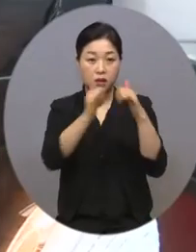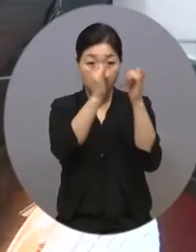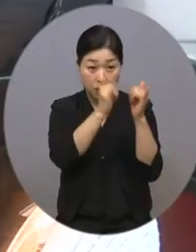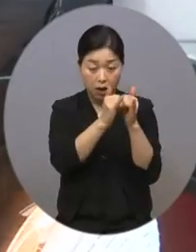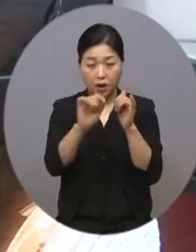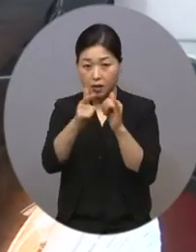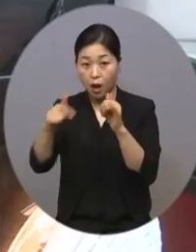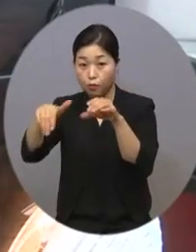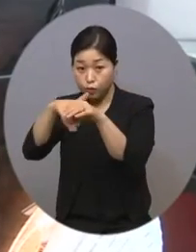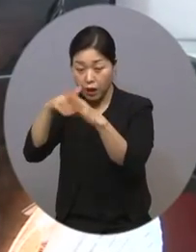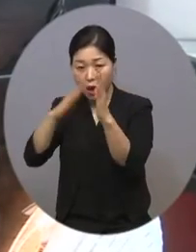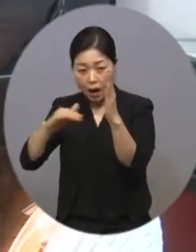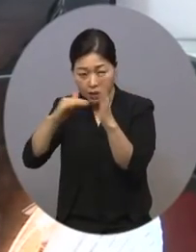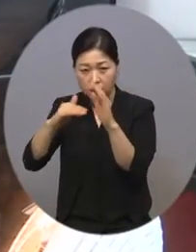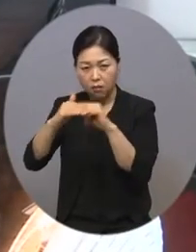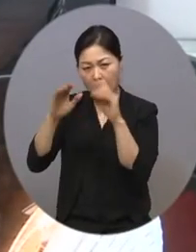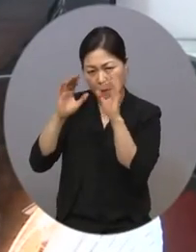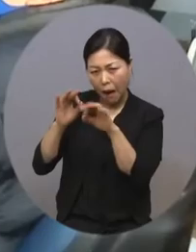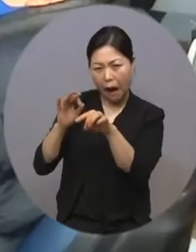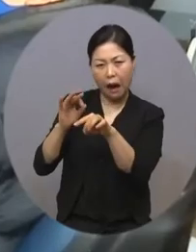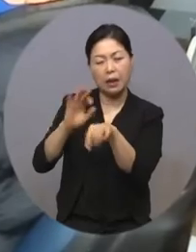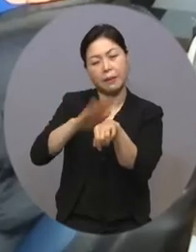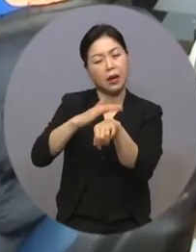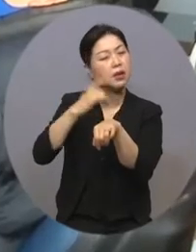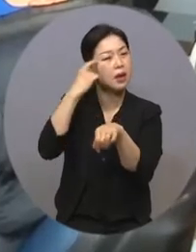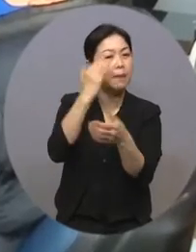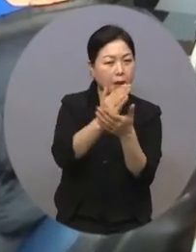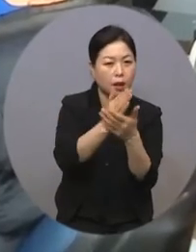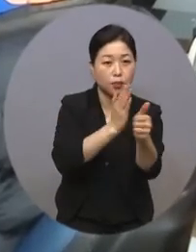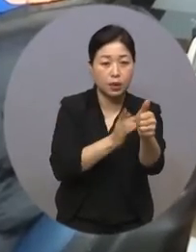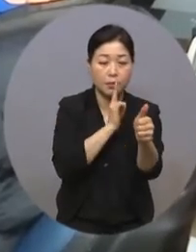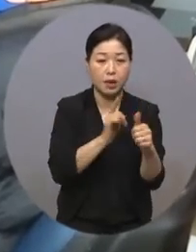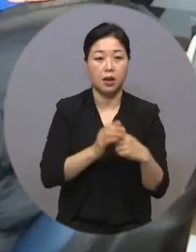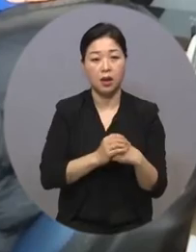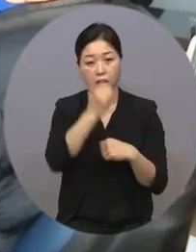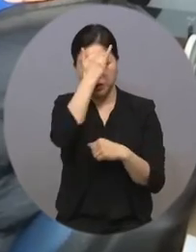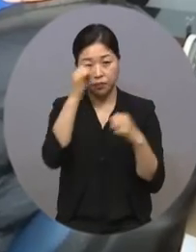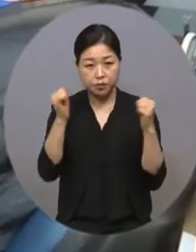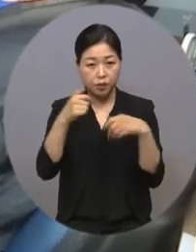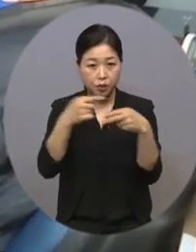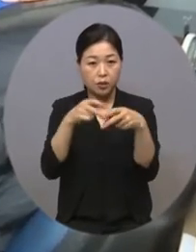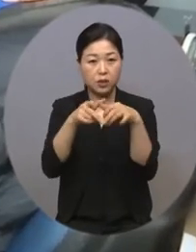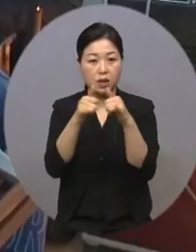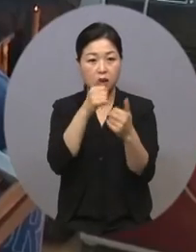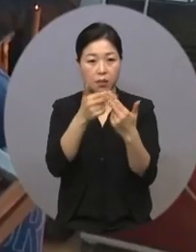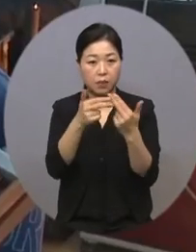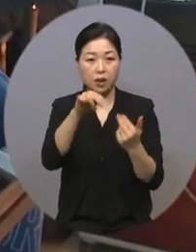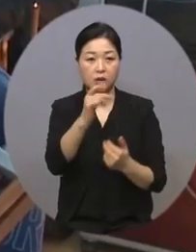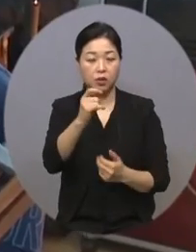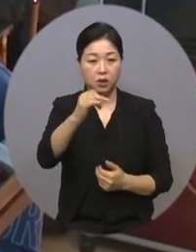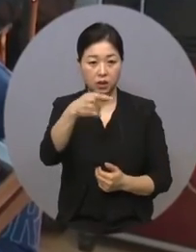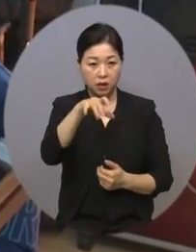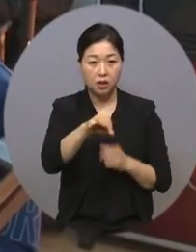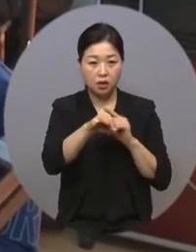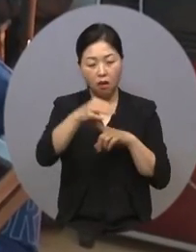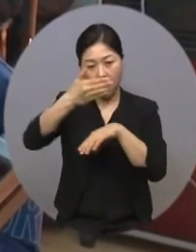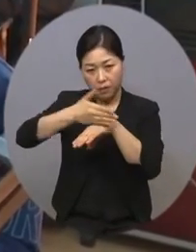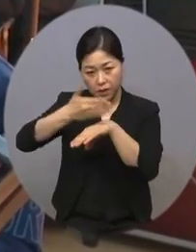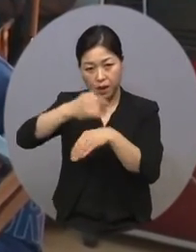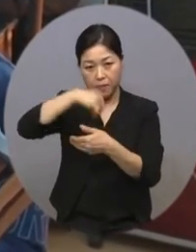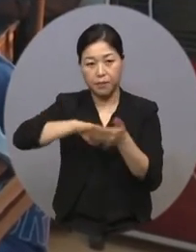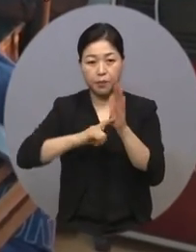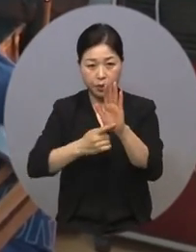시선을 바꿔주길 바란다고 말했습니다. 한편 충북교통장애인협회 송기성 회장은 감사의 뜻을